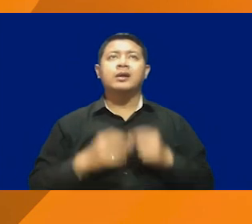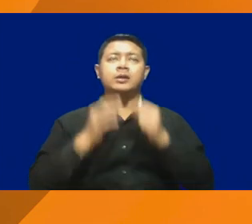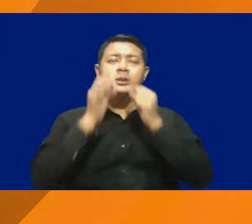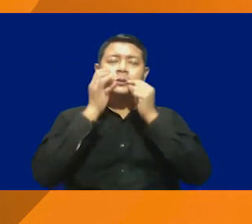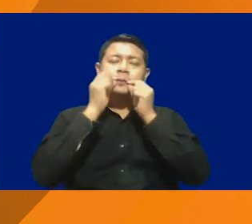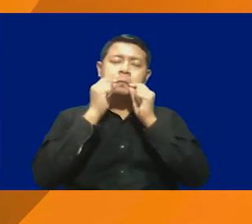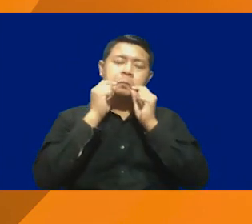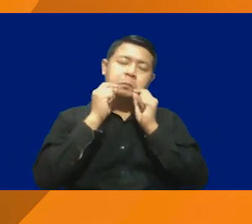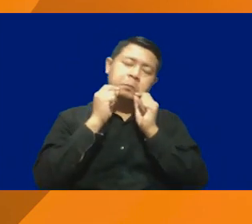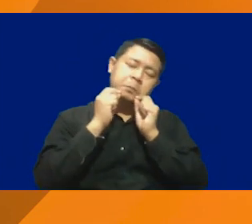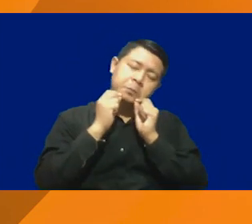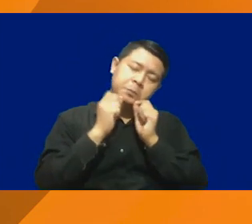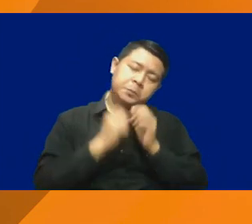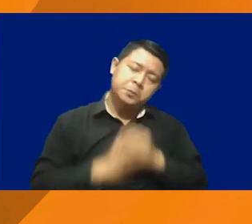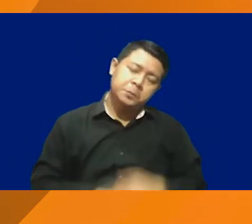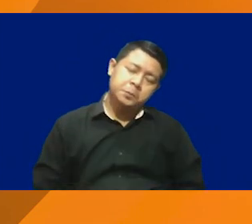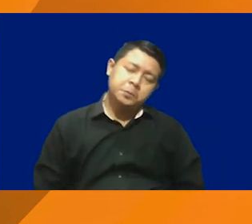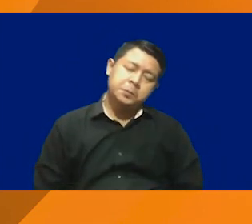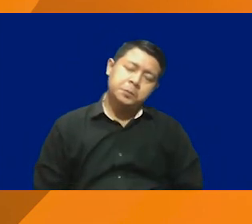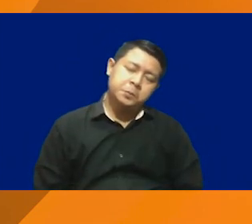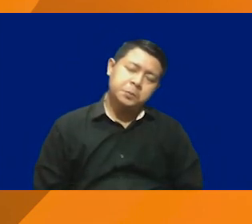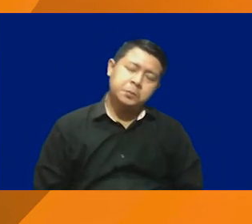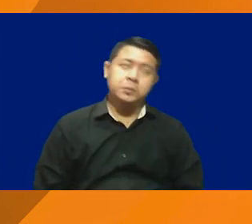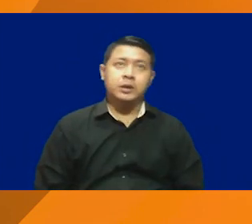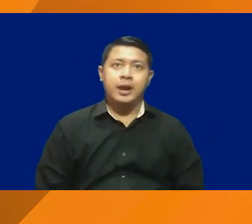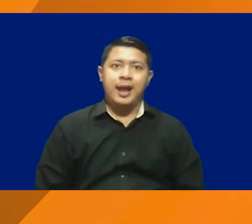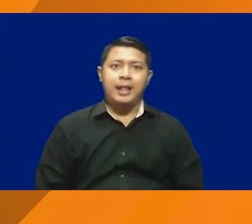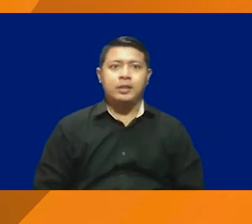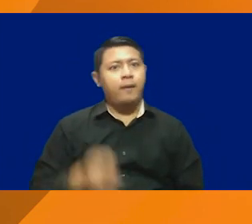atau sedih, menjadi orang yang pemurung, sedih,